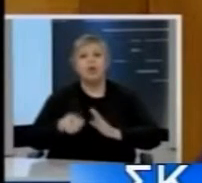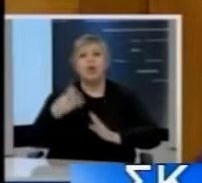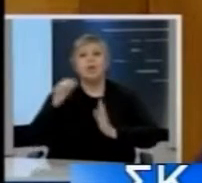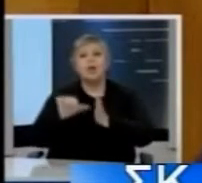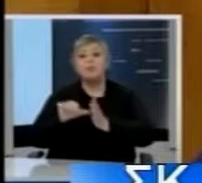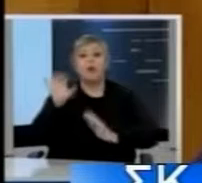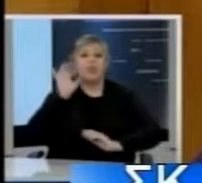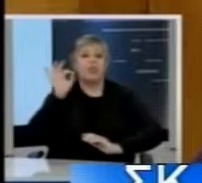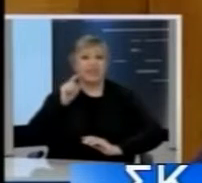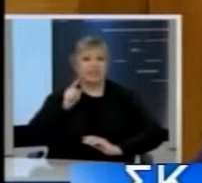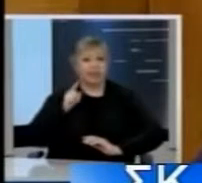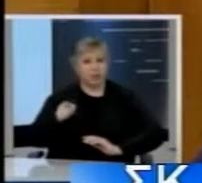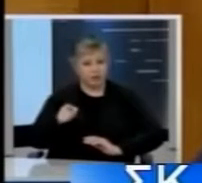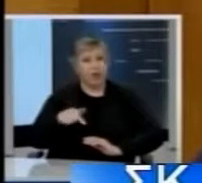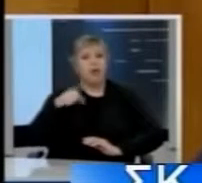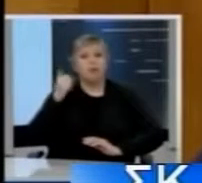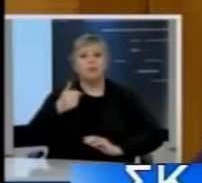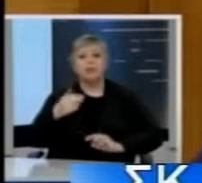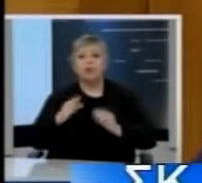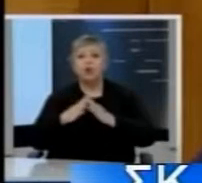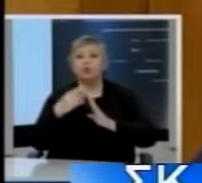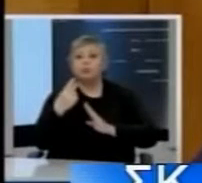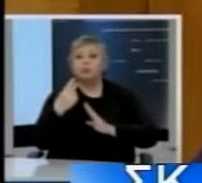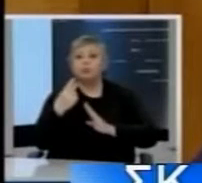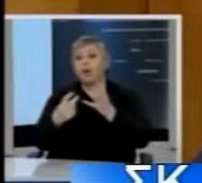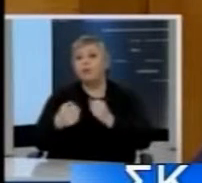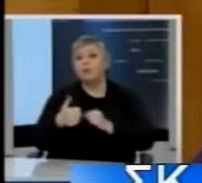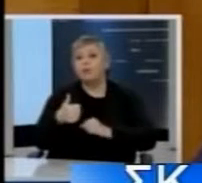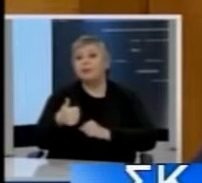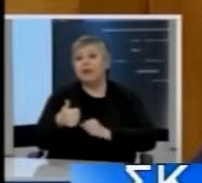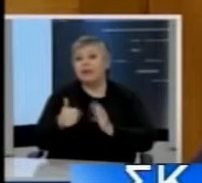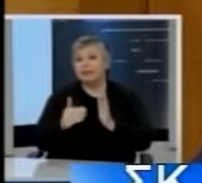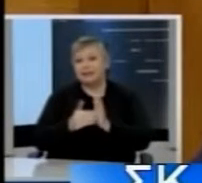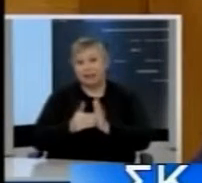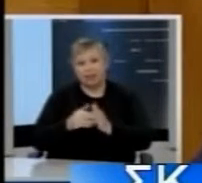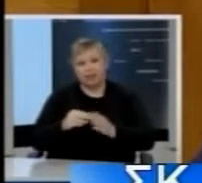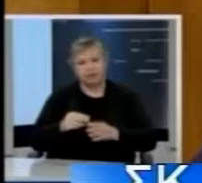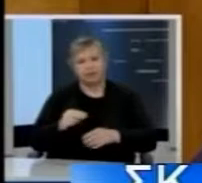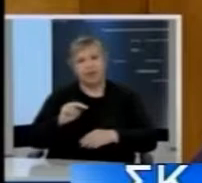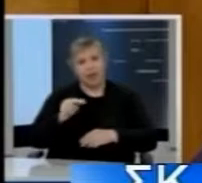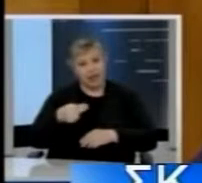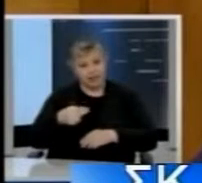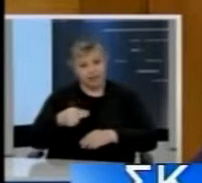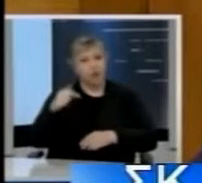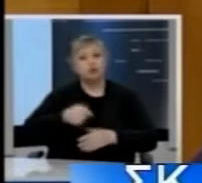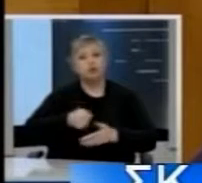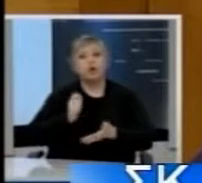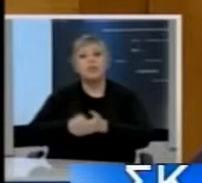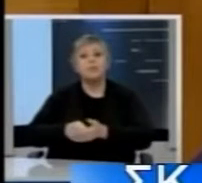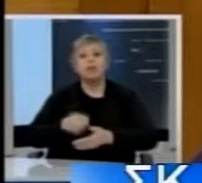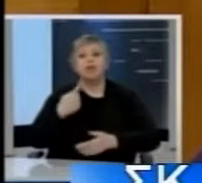της Θεσσαλονίκης, αξίας 76.000 ευρώ, θα πληρώσει φέτος 162 ευρώ αντί